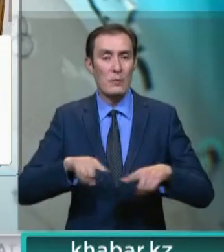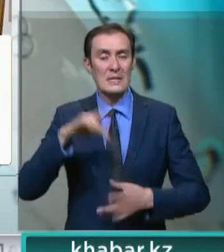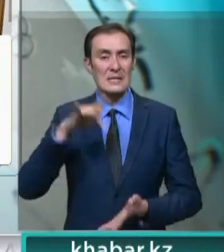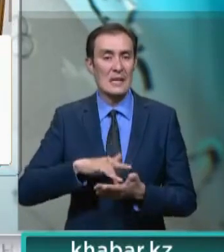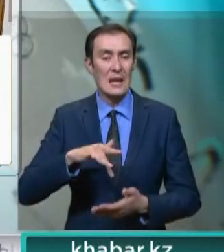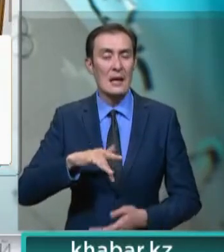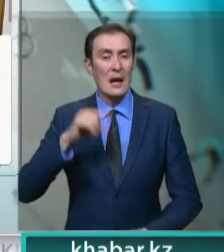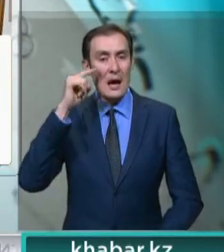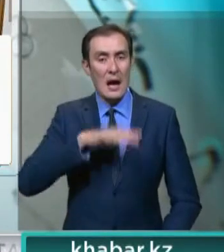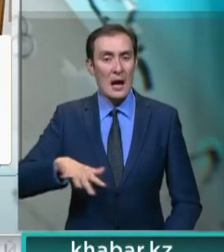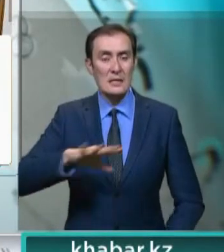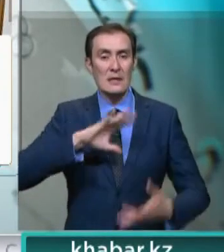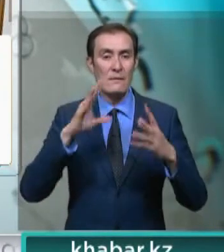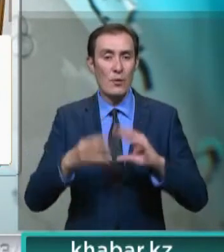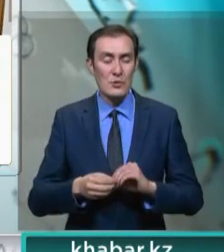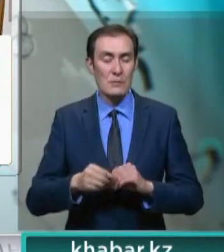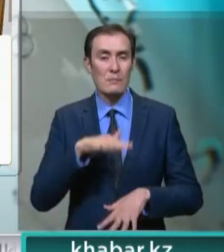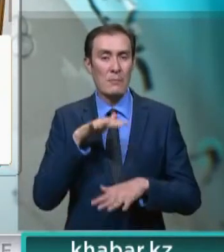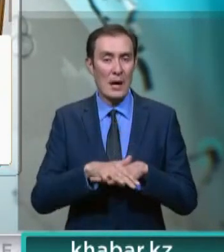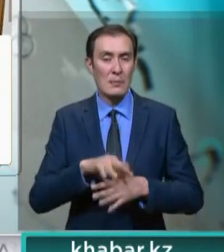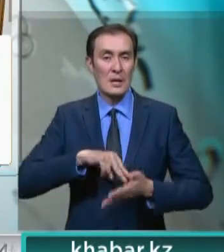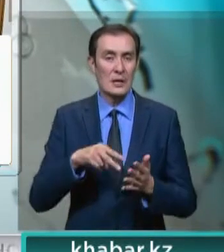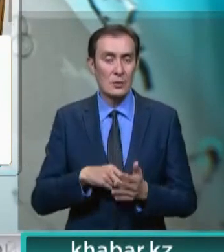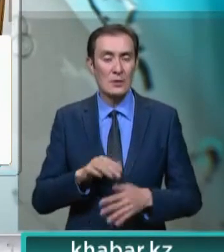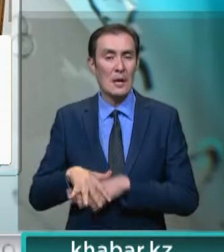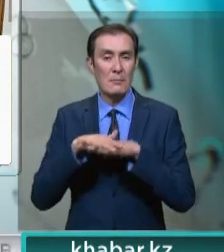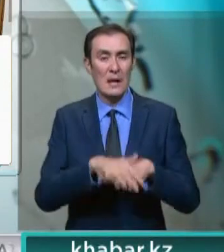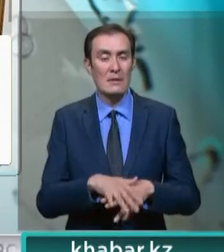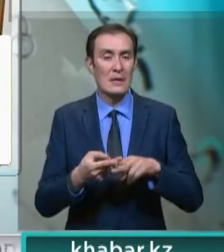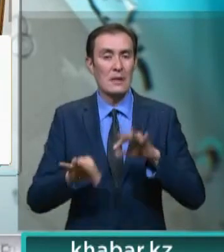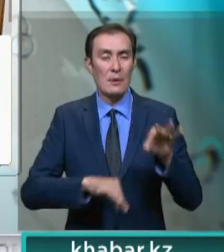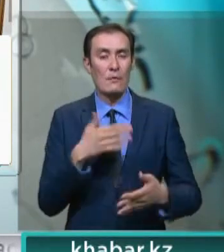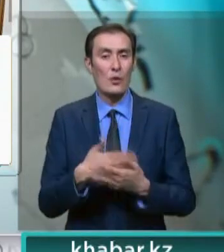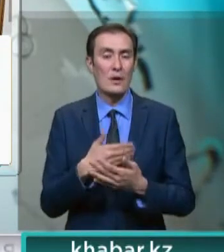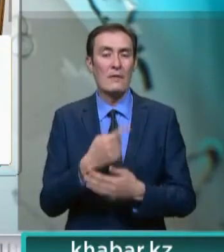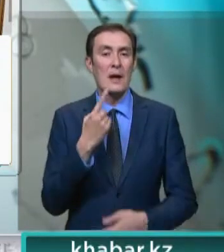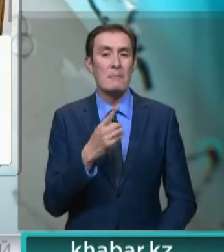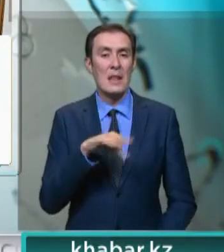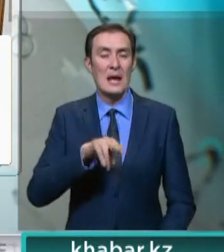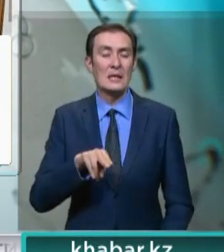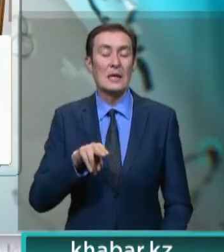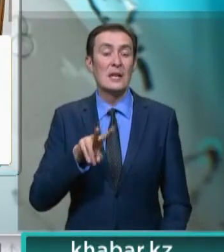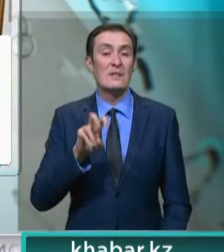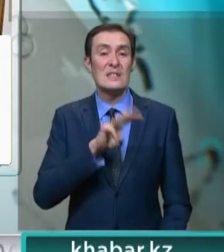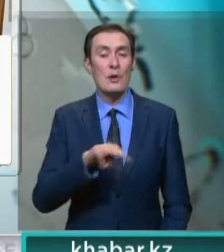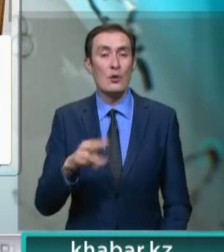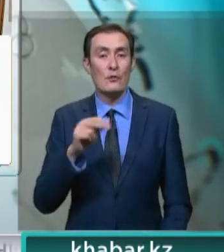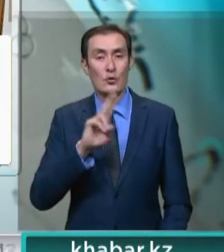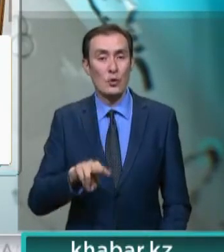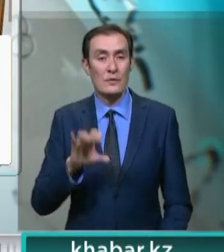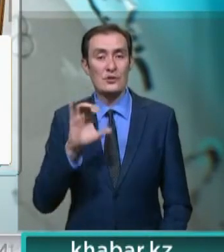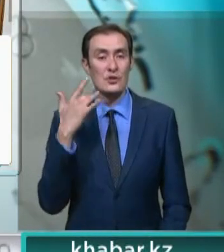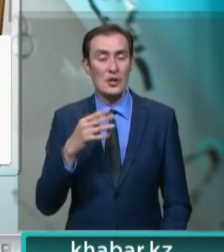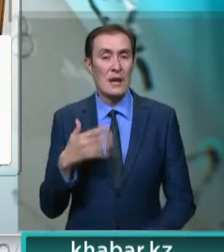Центральной Азии. В общей сложности ЕАБР планирует направить на эти проекты около 1,2 миллиарда долларов США инвестиций,